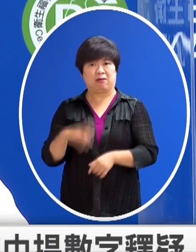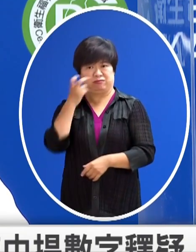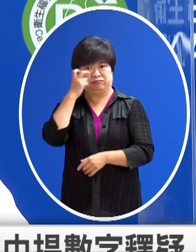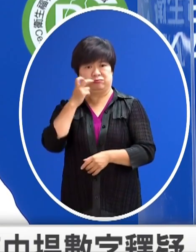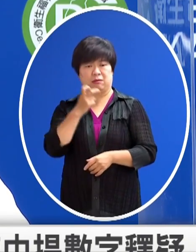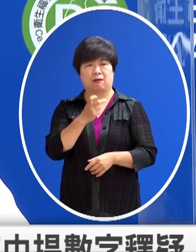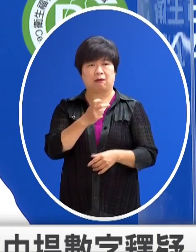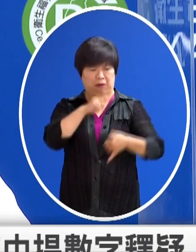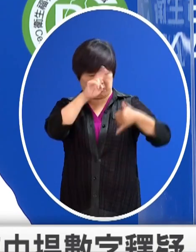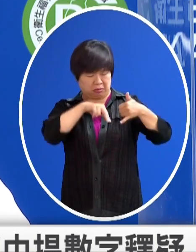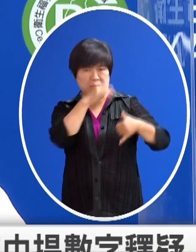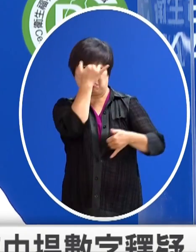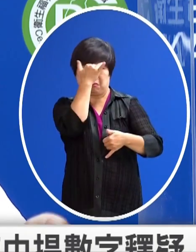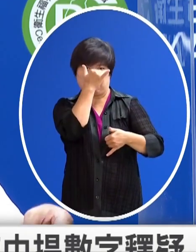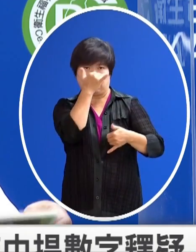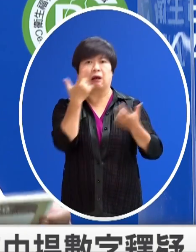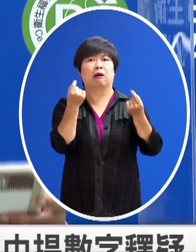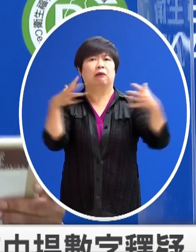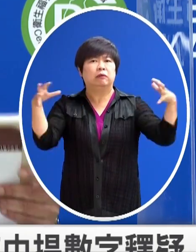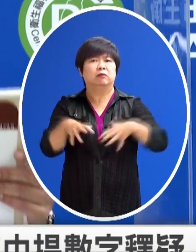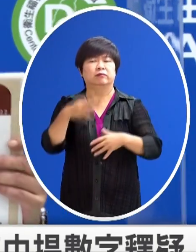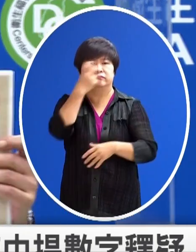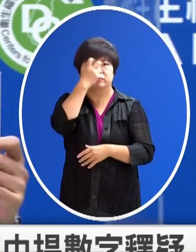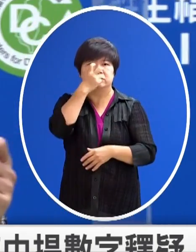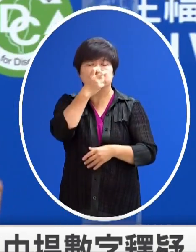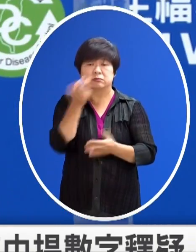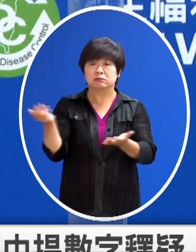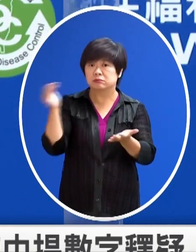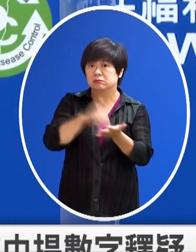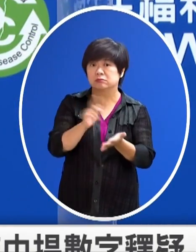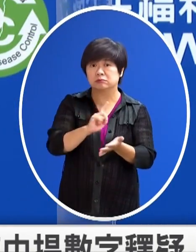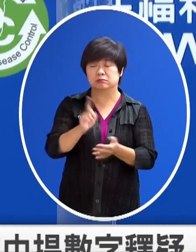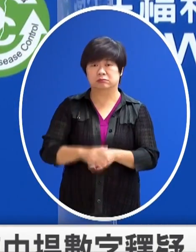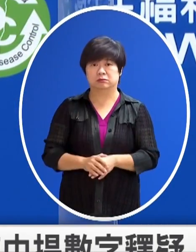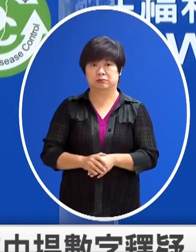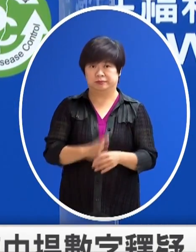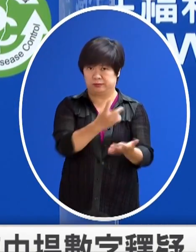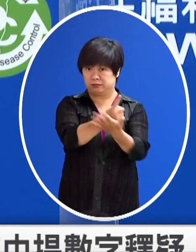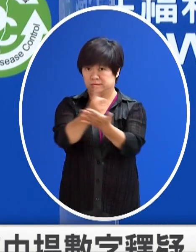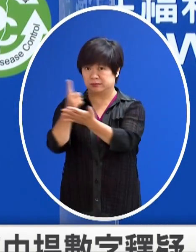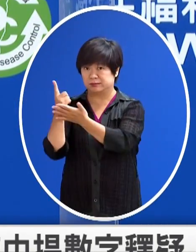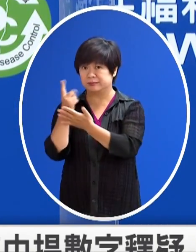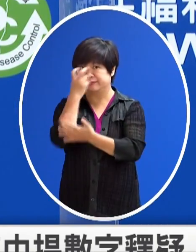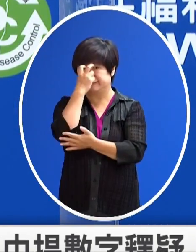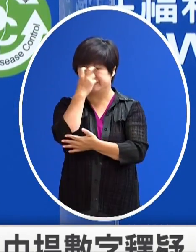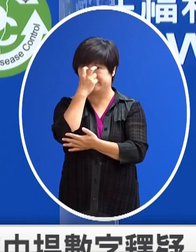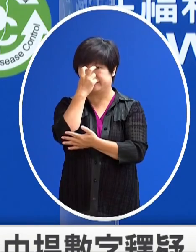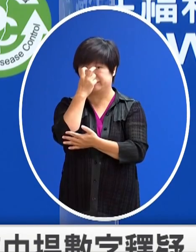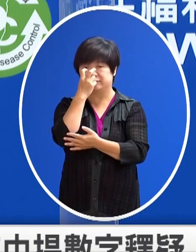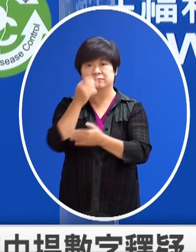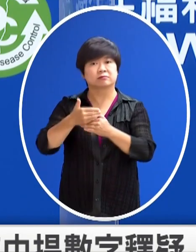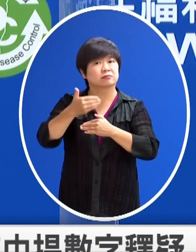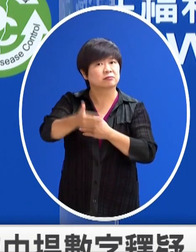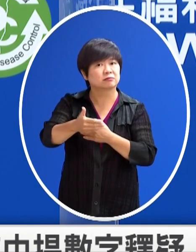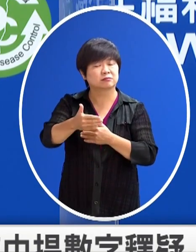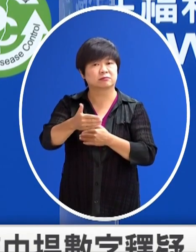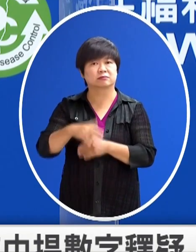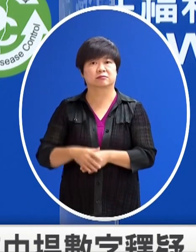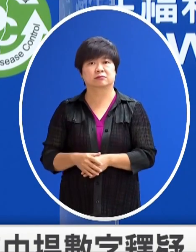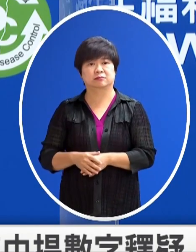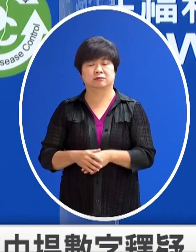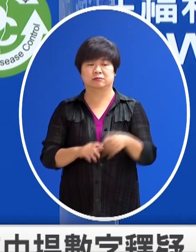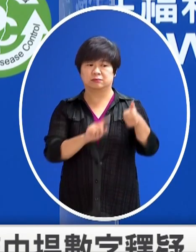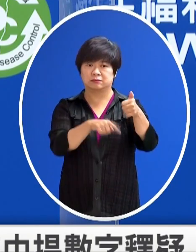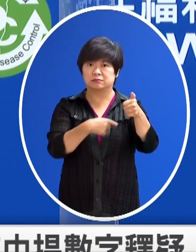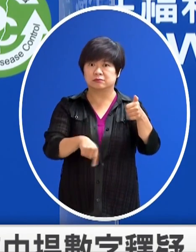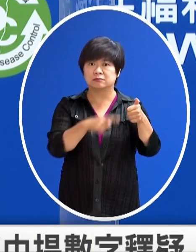一起筛。好，那结果就是做成普筛之后，他除了我们没有检疫会有